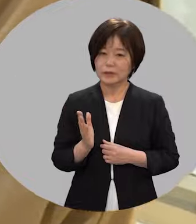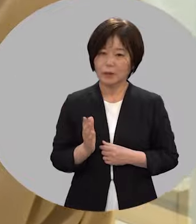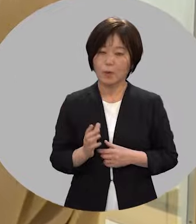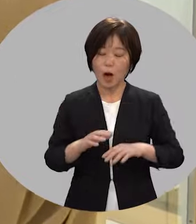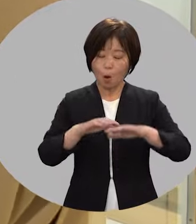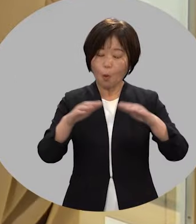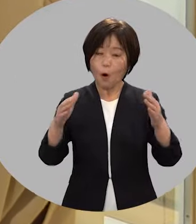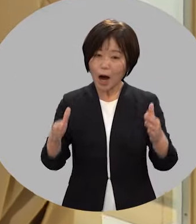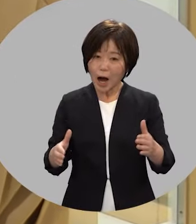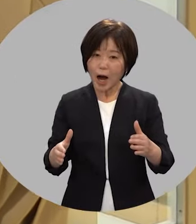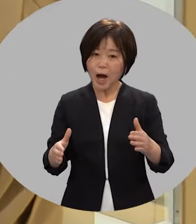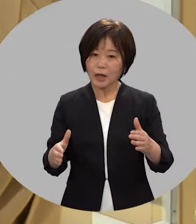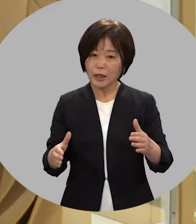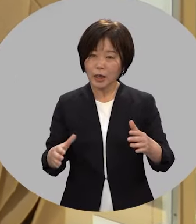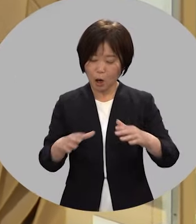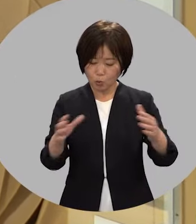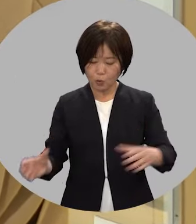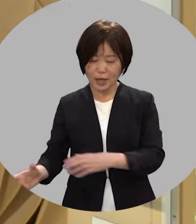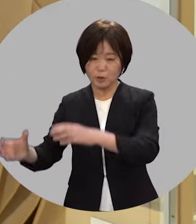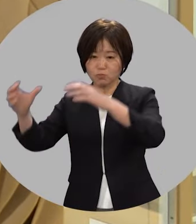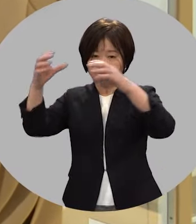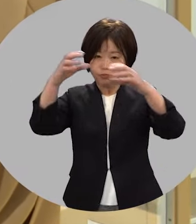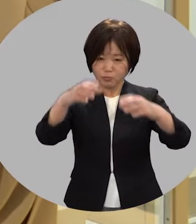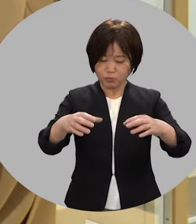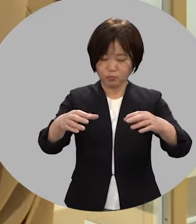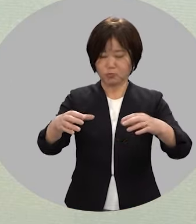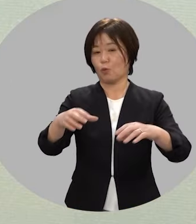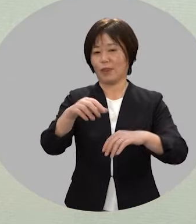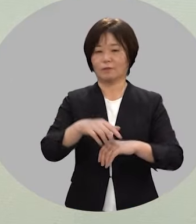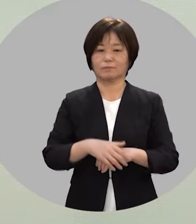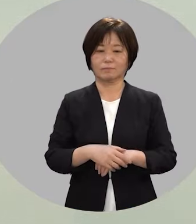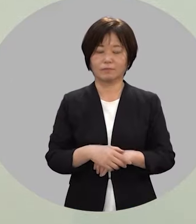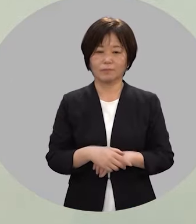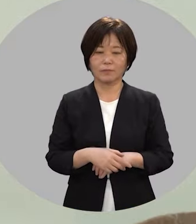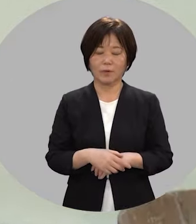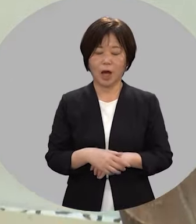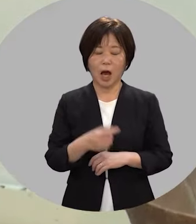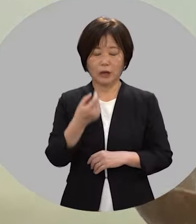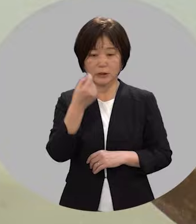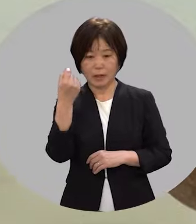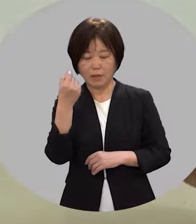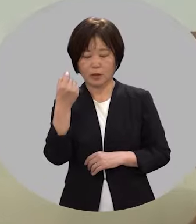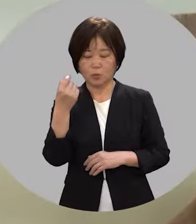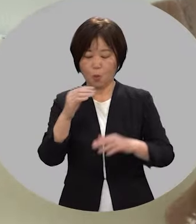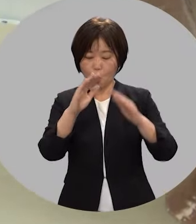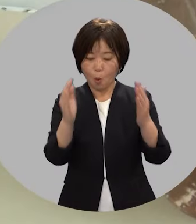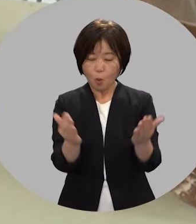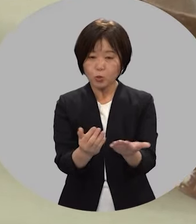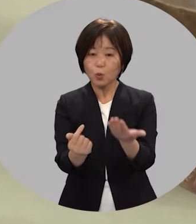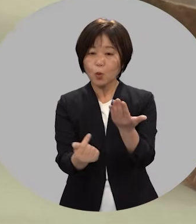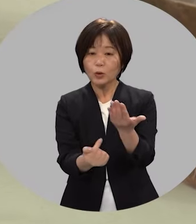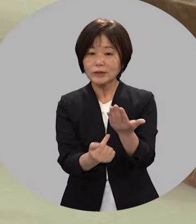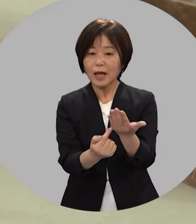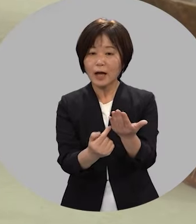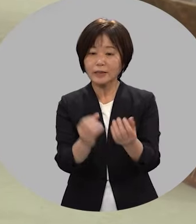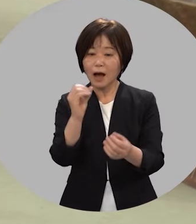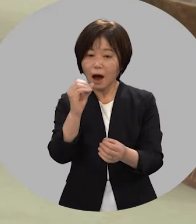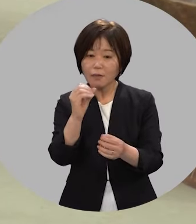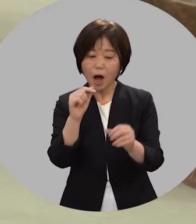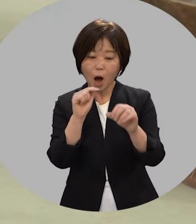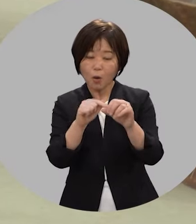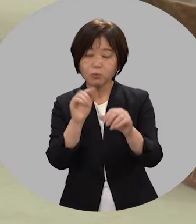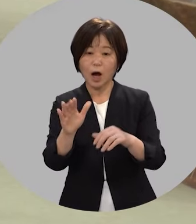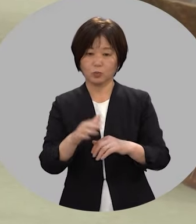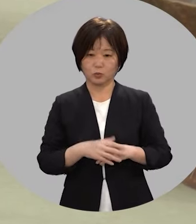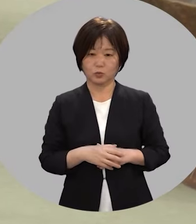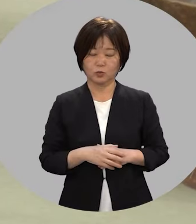形周公墓の上に建てられていたものになります。 気になったんですが、はい、これ壺の下に穴が開いてるんです